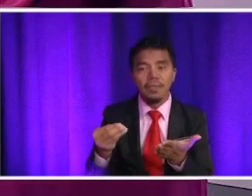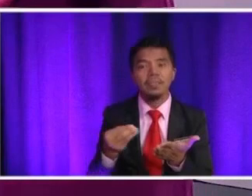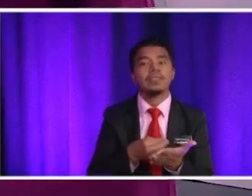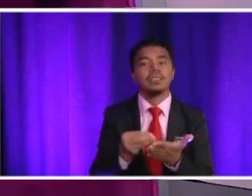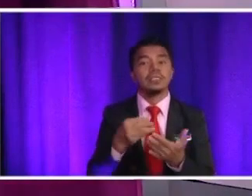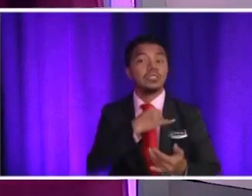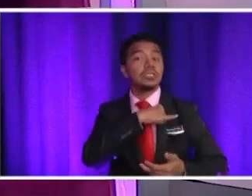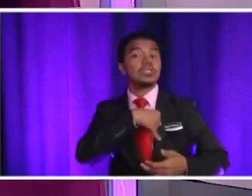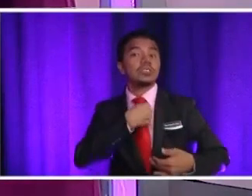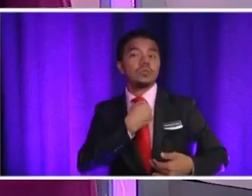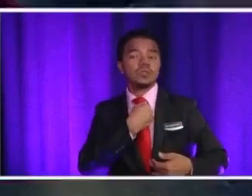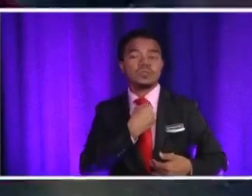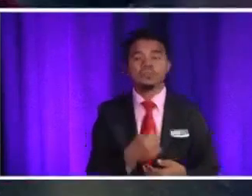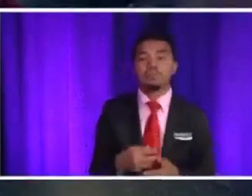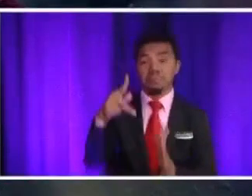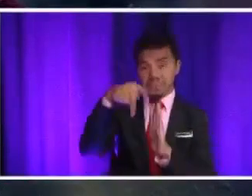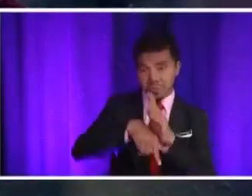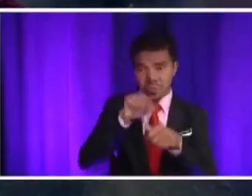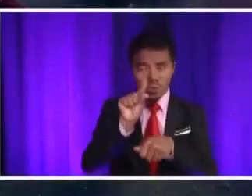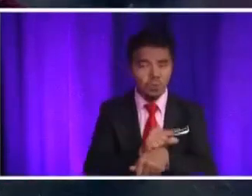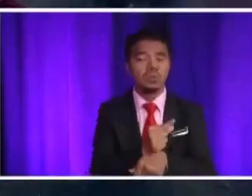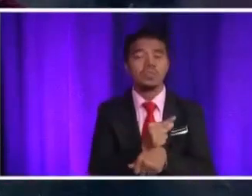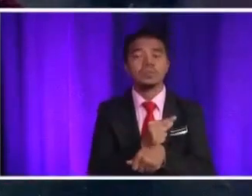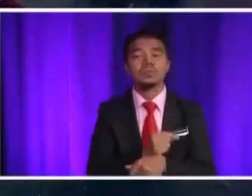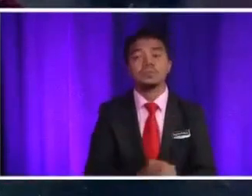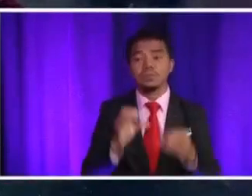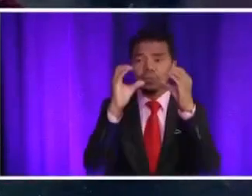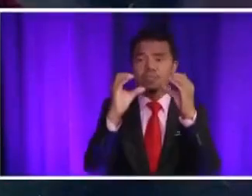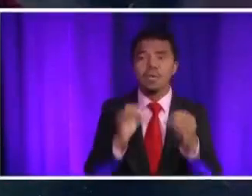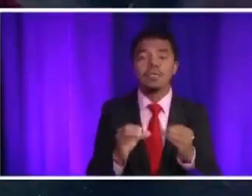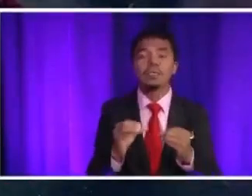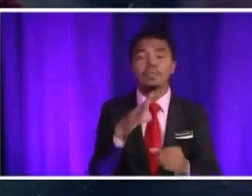pengiklanan tu kena pandailah. Cara dan